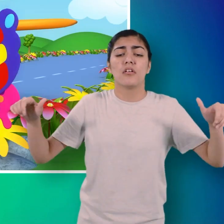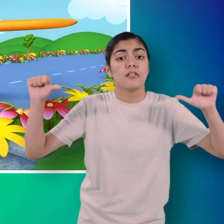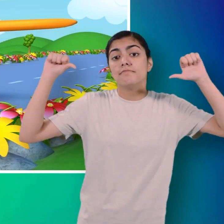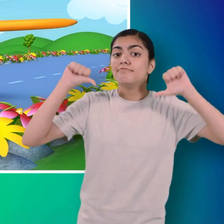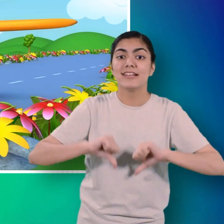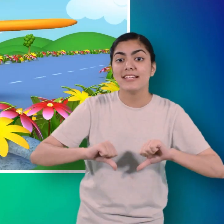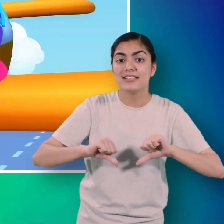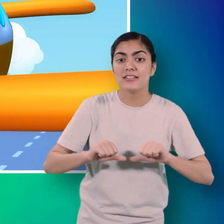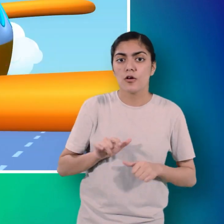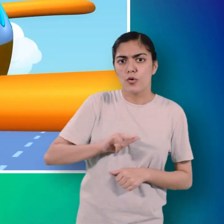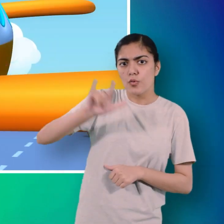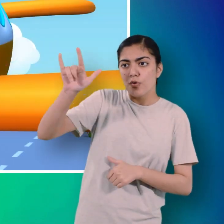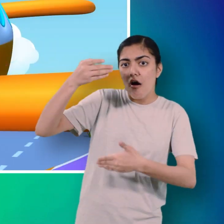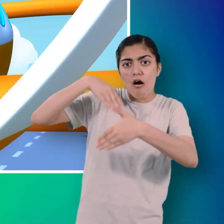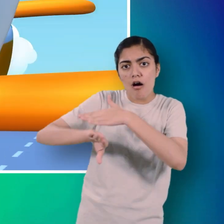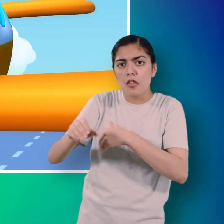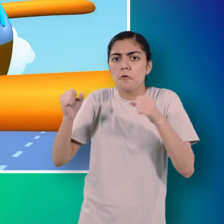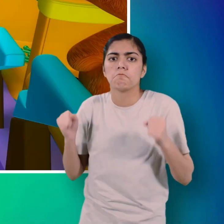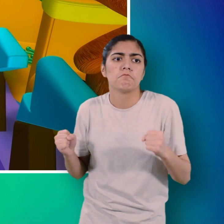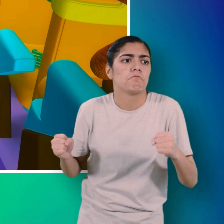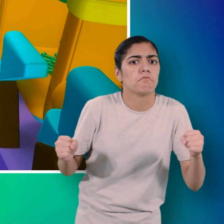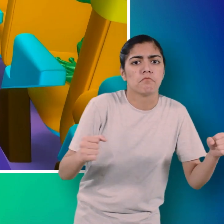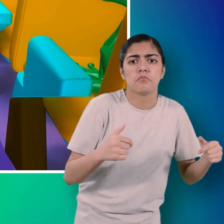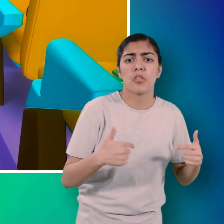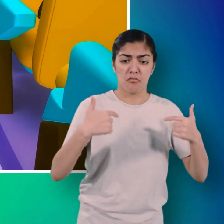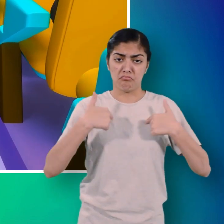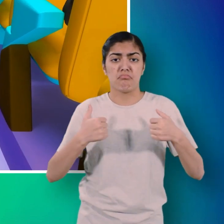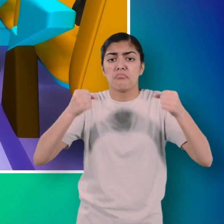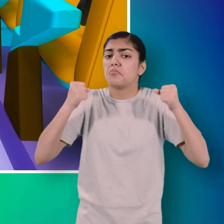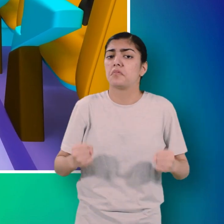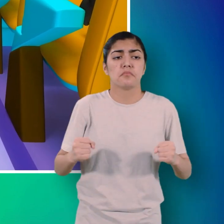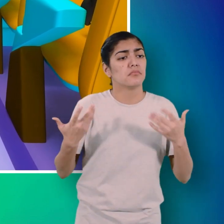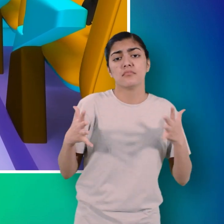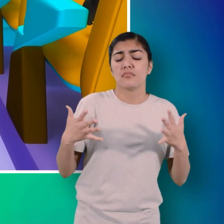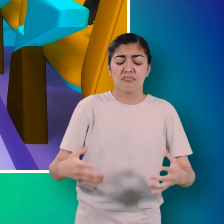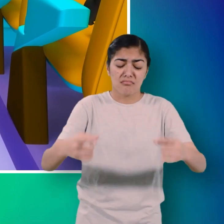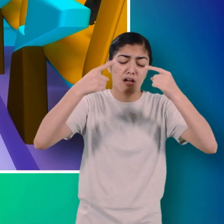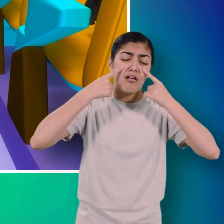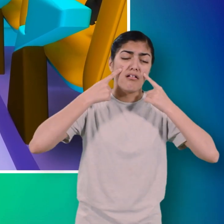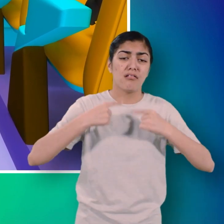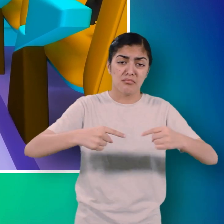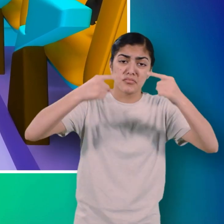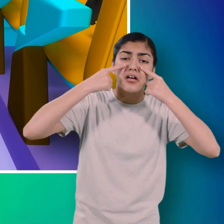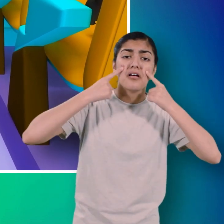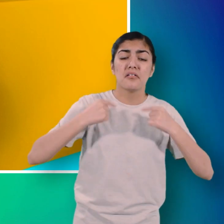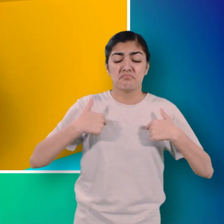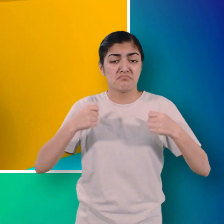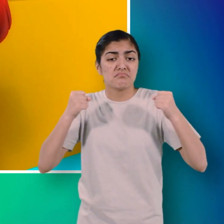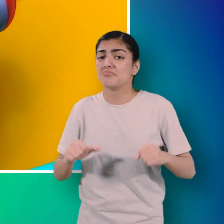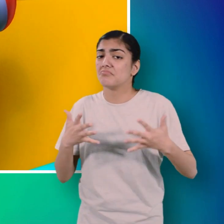तितली उड़ी उड़ न सकी, प्लेन में चढ़ी सीट न मिली, सीट न मिली तो रोने